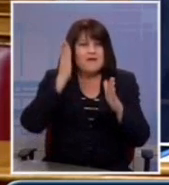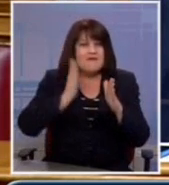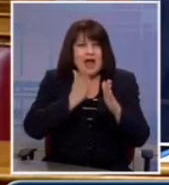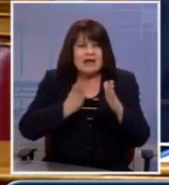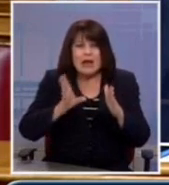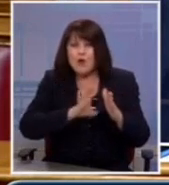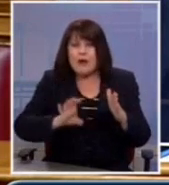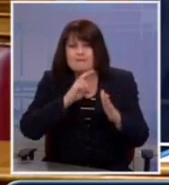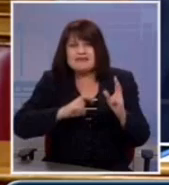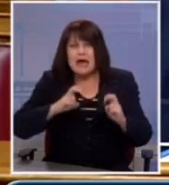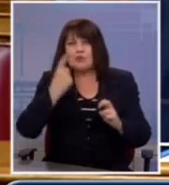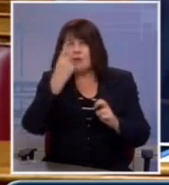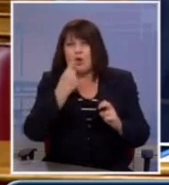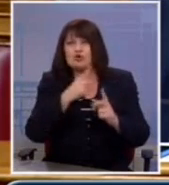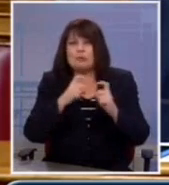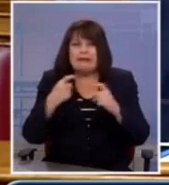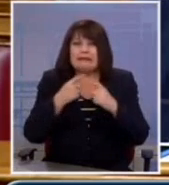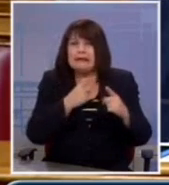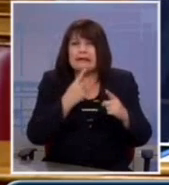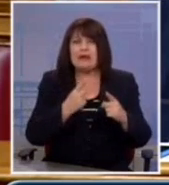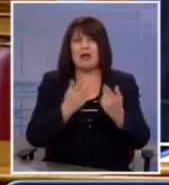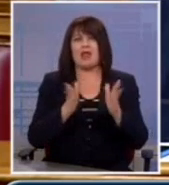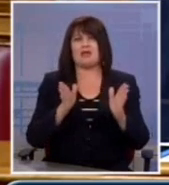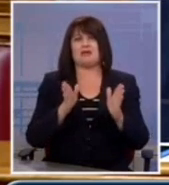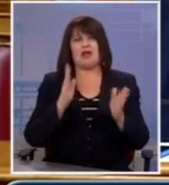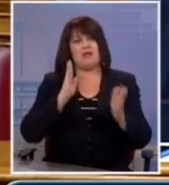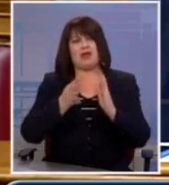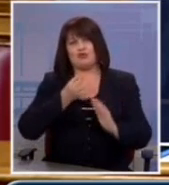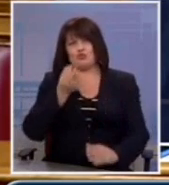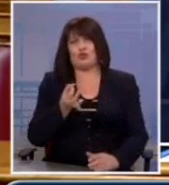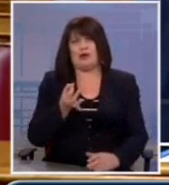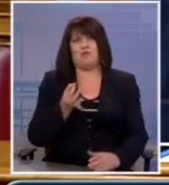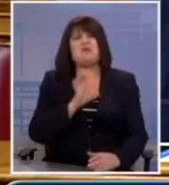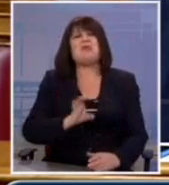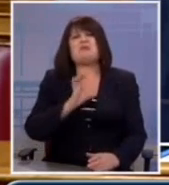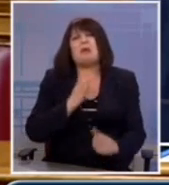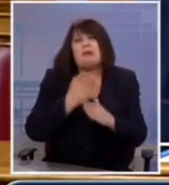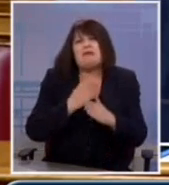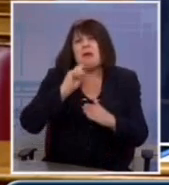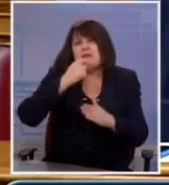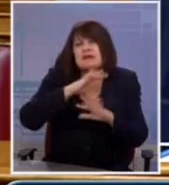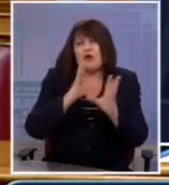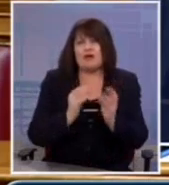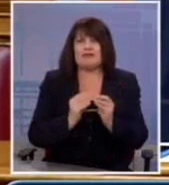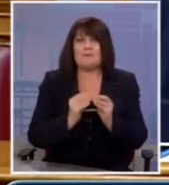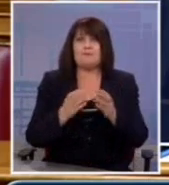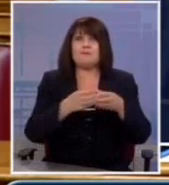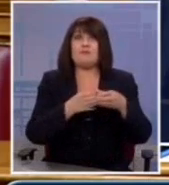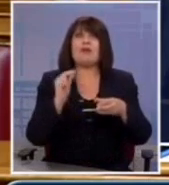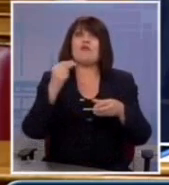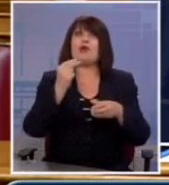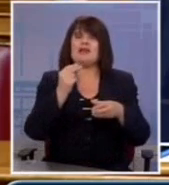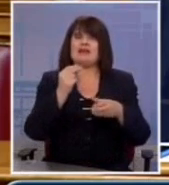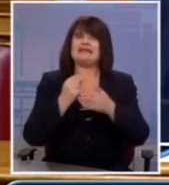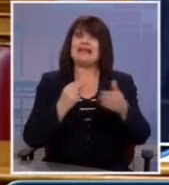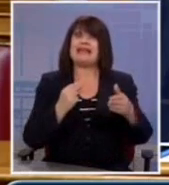να λέμε για πρόσωπα και πράγματα. Σας το λέω ευθύτατα όμως, πως το σύνολο των στελεχών, των βουλευτών